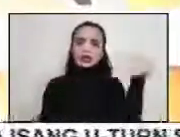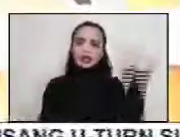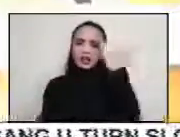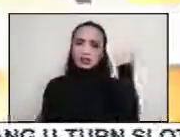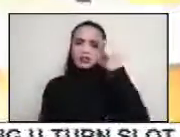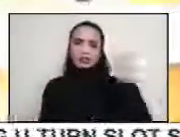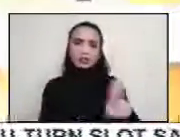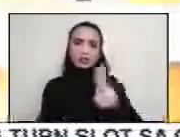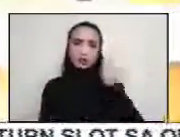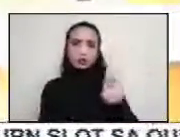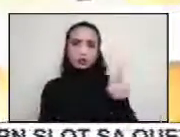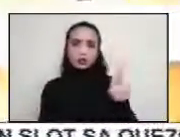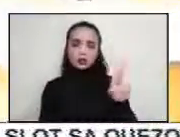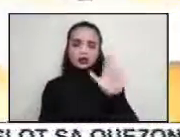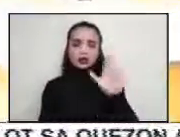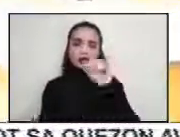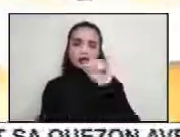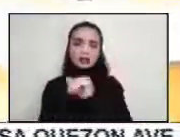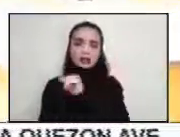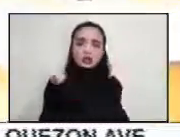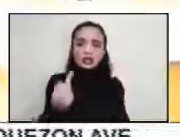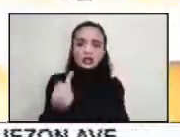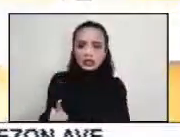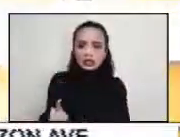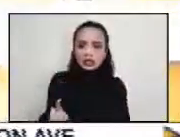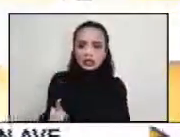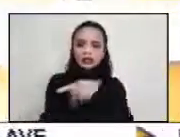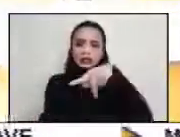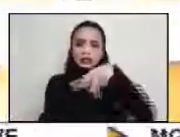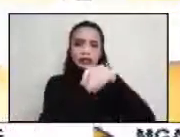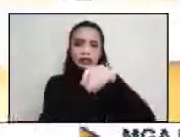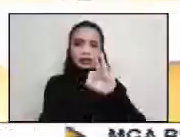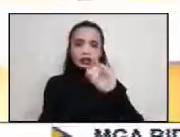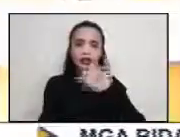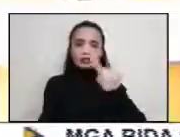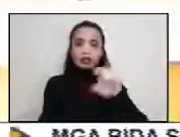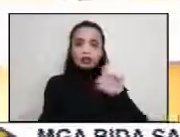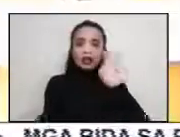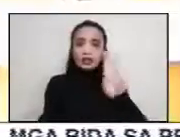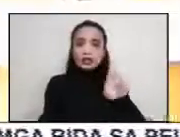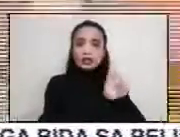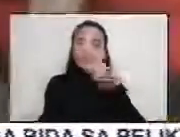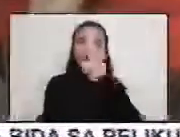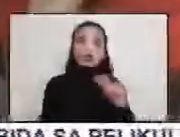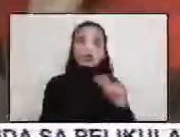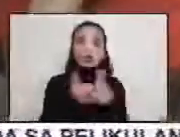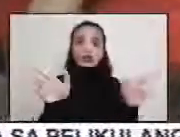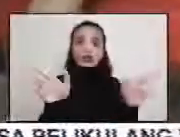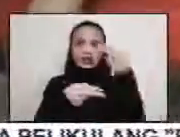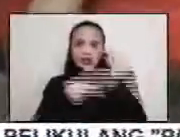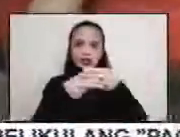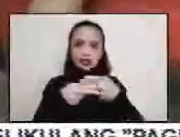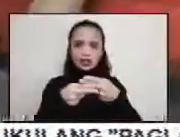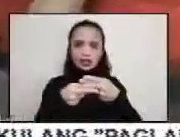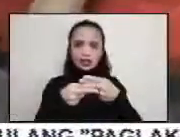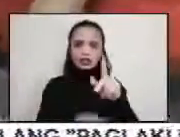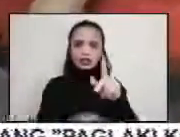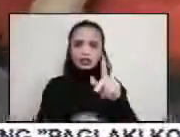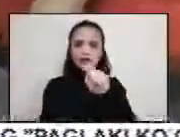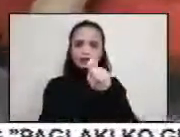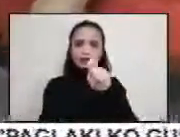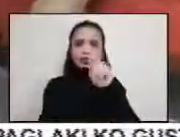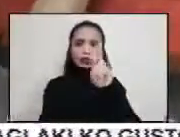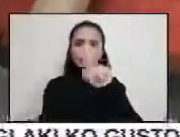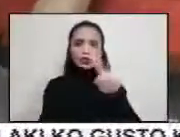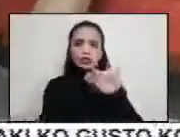ng pamahalaan, hindi na po mapipigilan itong pag-procure po ng Sinovac kasi kailangan ni naman daw po itong dumaan sa review